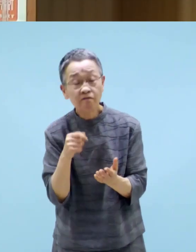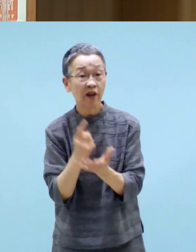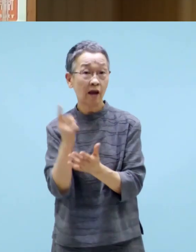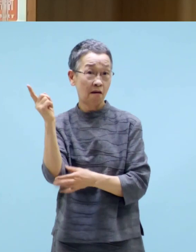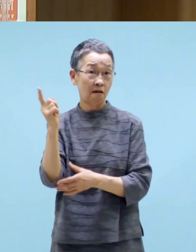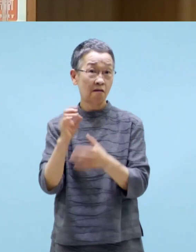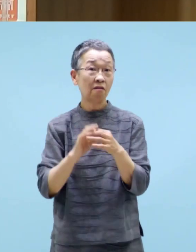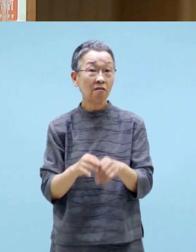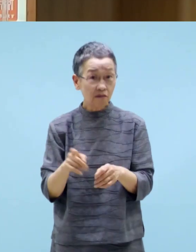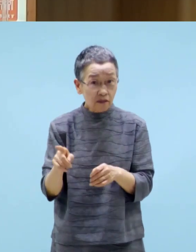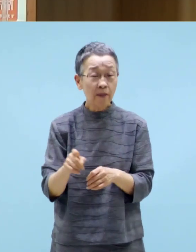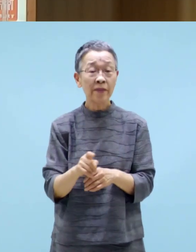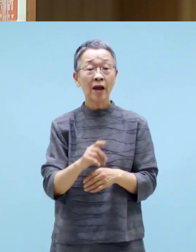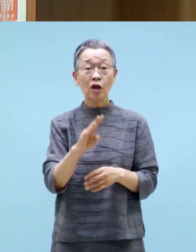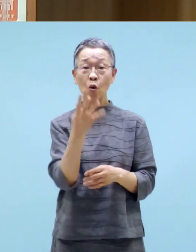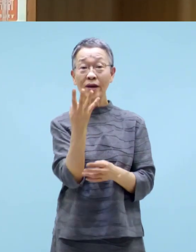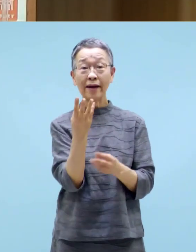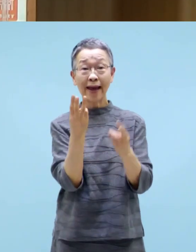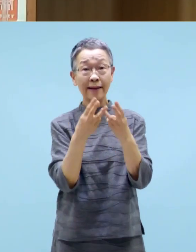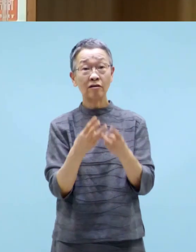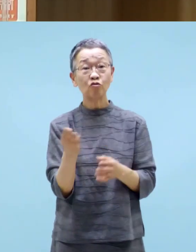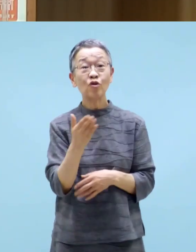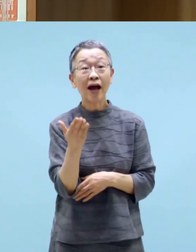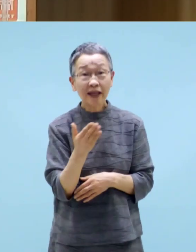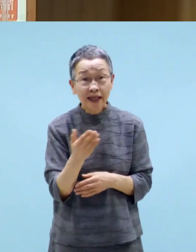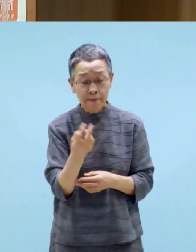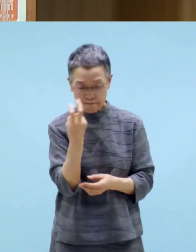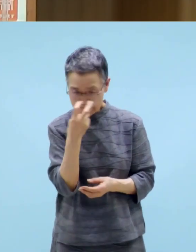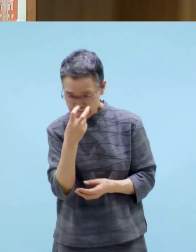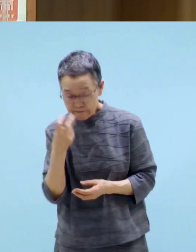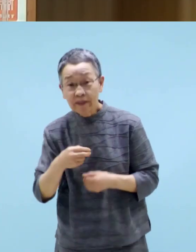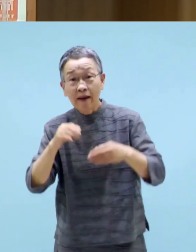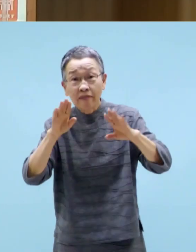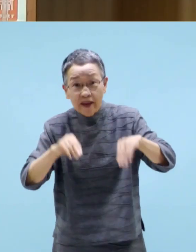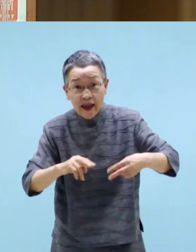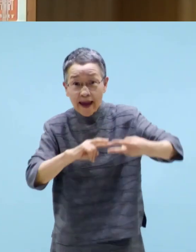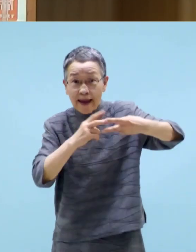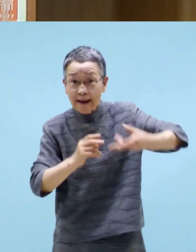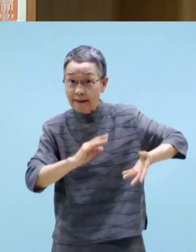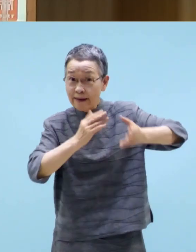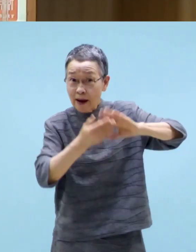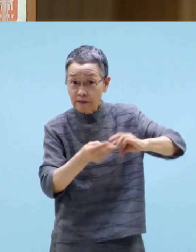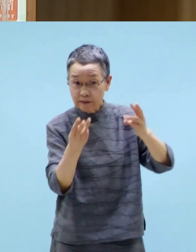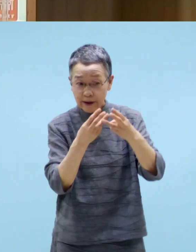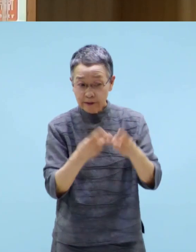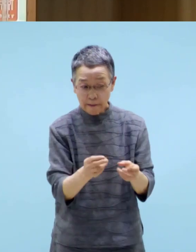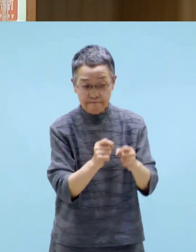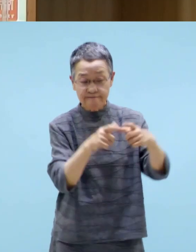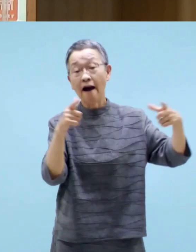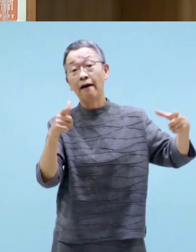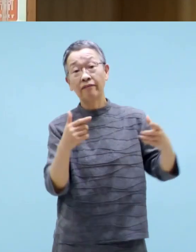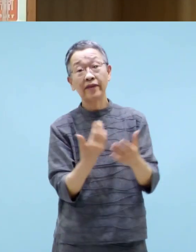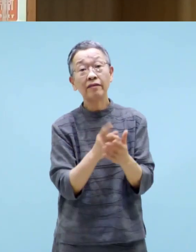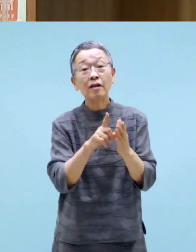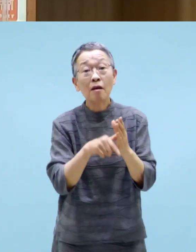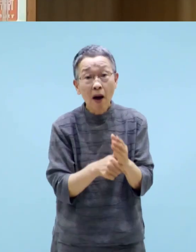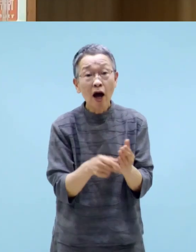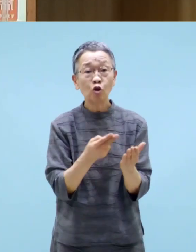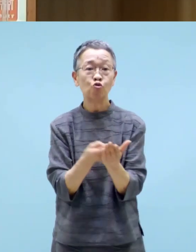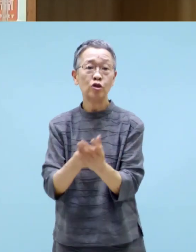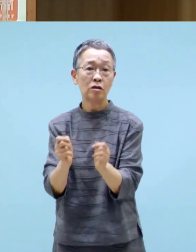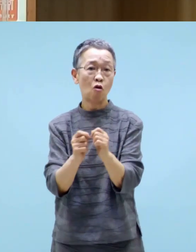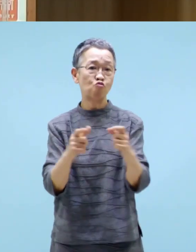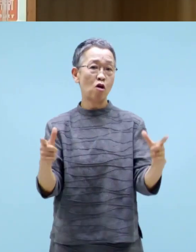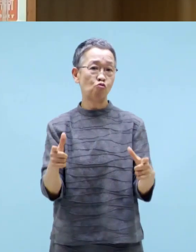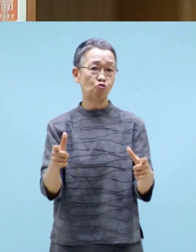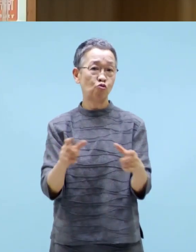海道並みに400件ぐらい例えばやって、変異株の確認が多くなったら必然的に入院がすごい増えますね。ですからそうすると